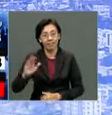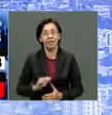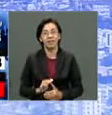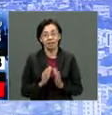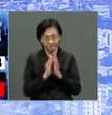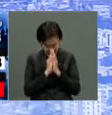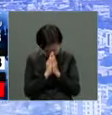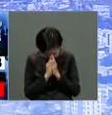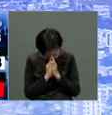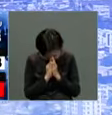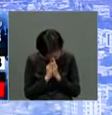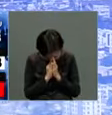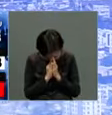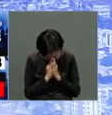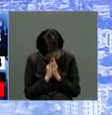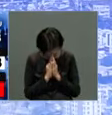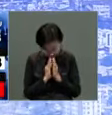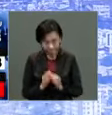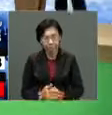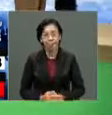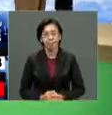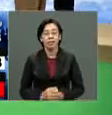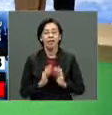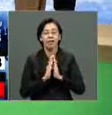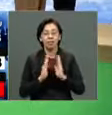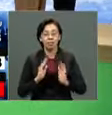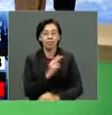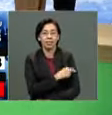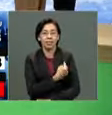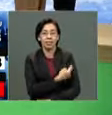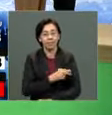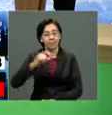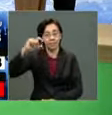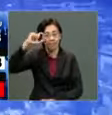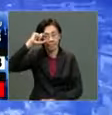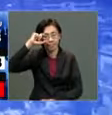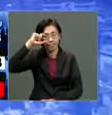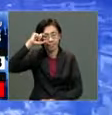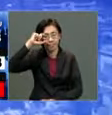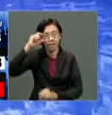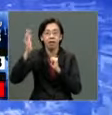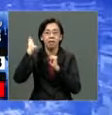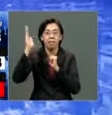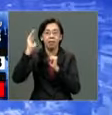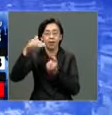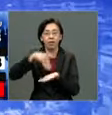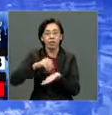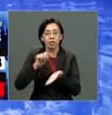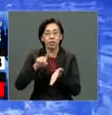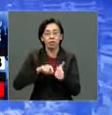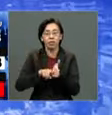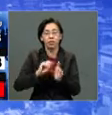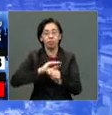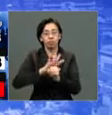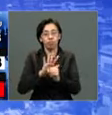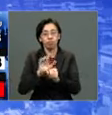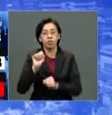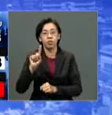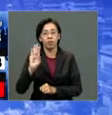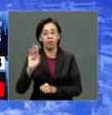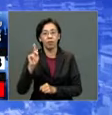วัสดีครับ ครับขอบพระคุณนะครับนายแพทย์ทวีสินวิษณุโยธินนะครับโฆษกศูนย์บริหารสถานการณ์โควิด19นะ